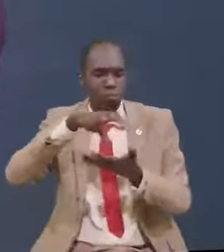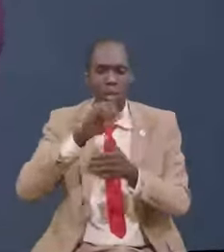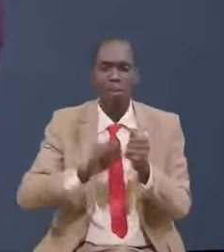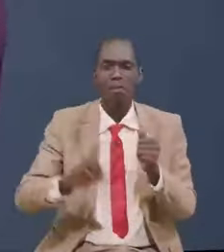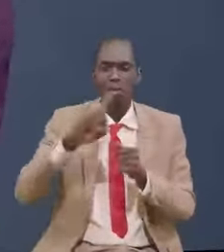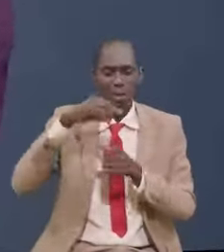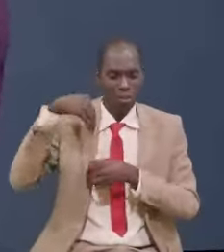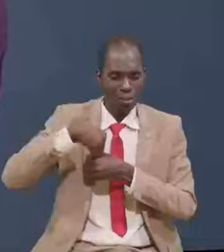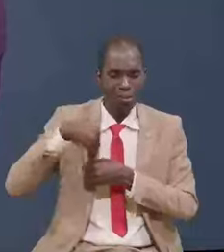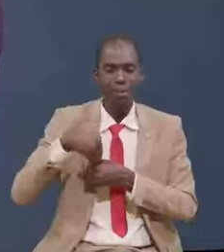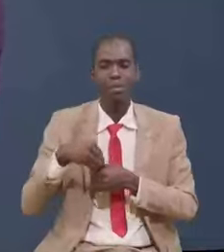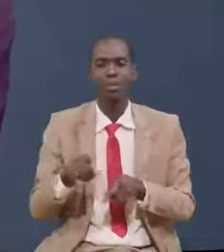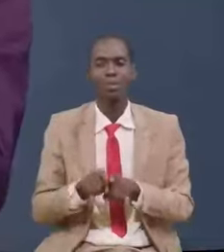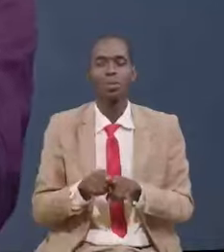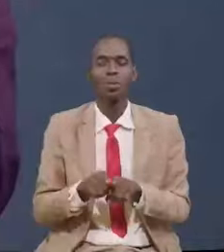l'intérieur.